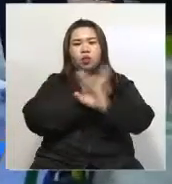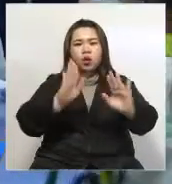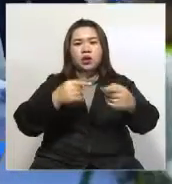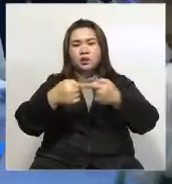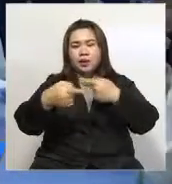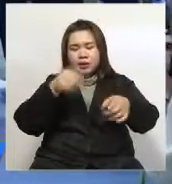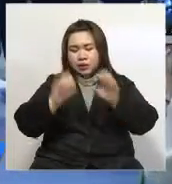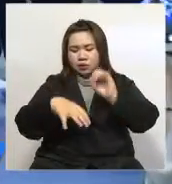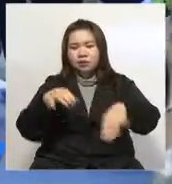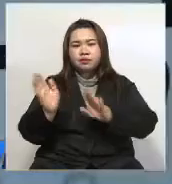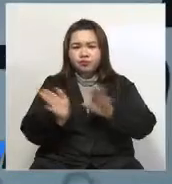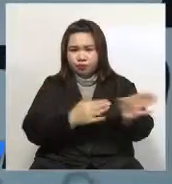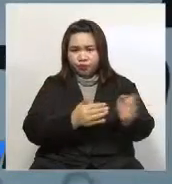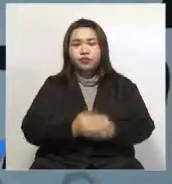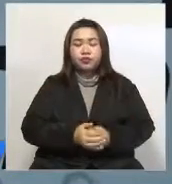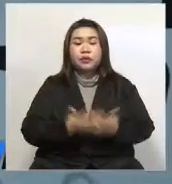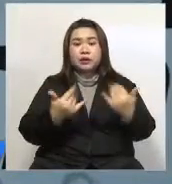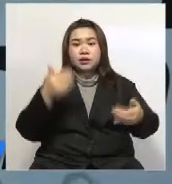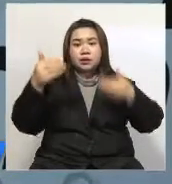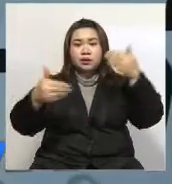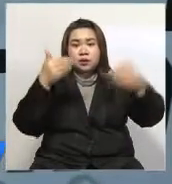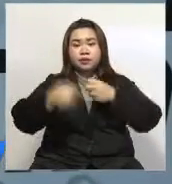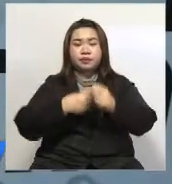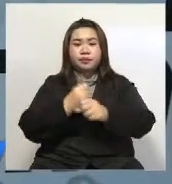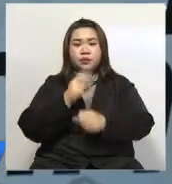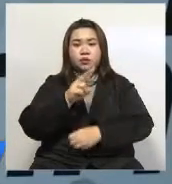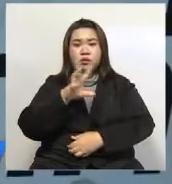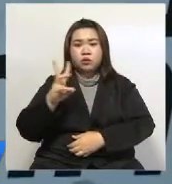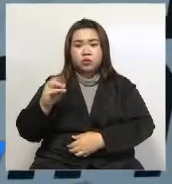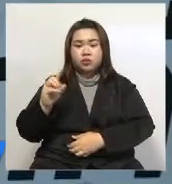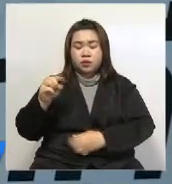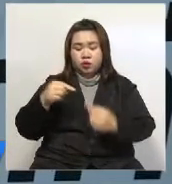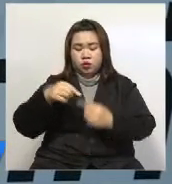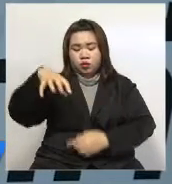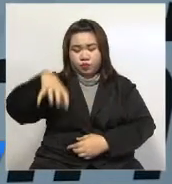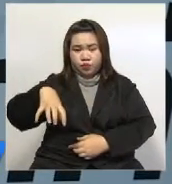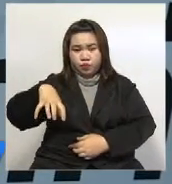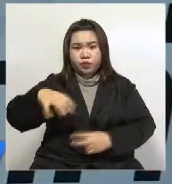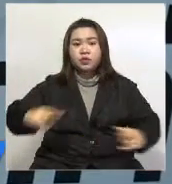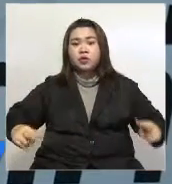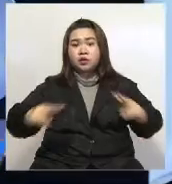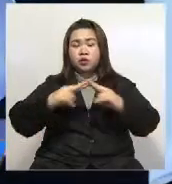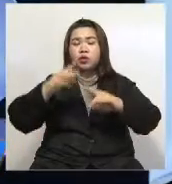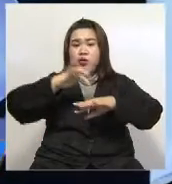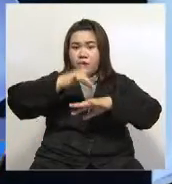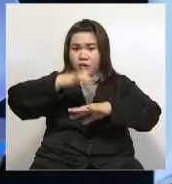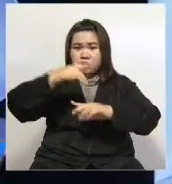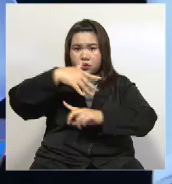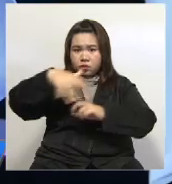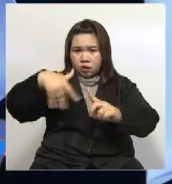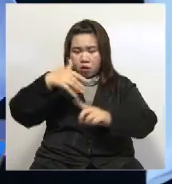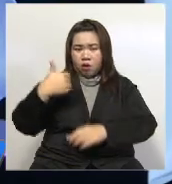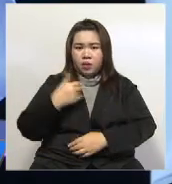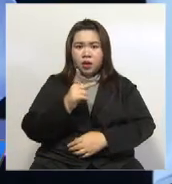บรรยากาศกิจกรรมวันสิ่งแวดล้อมโลกประจำปี2561ที่กระทรวงทรัพยากรธรรมชาติและสิ่งแวดล้อมโดยกรมส่งเสริมคุณภาพสิ่ง